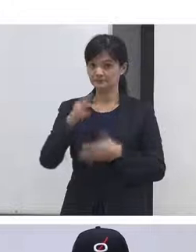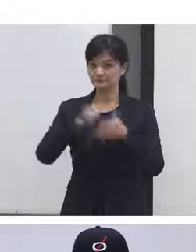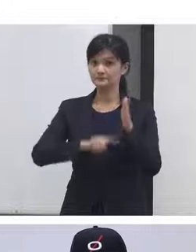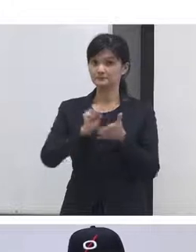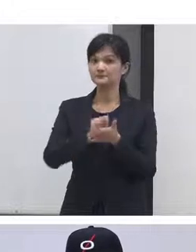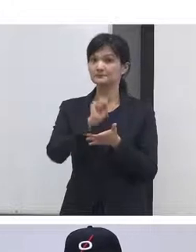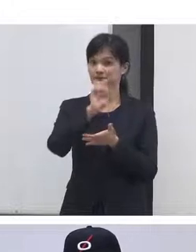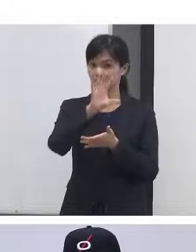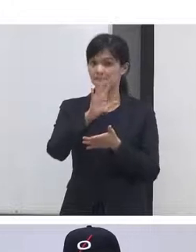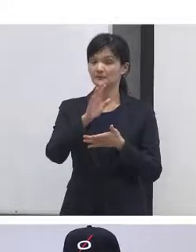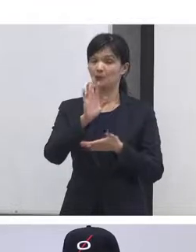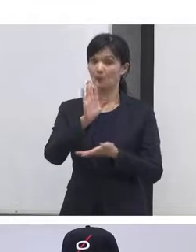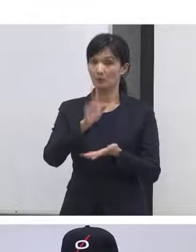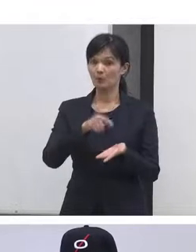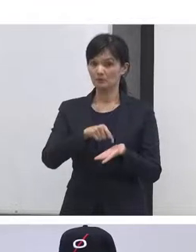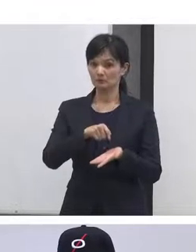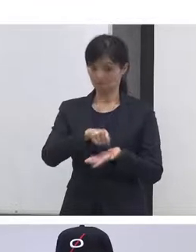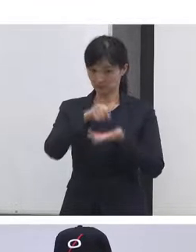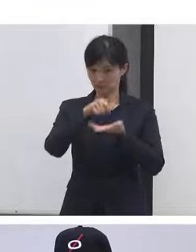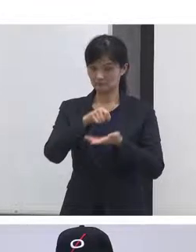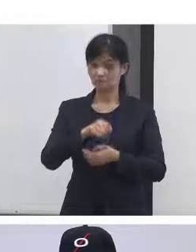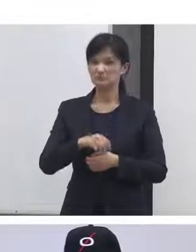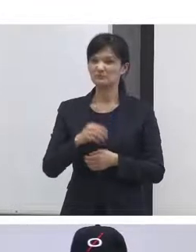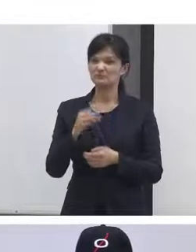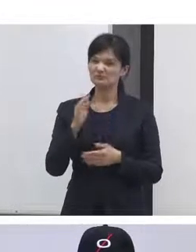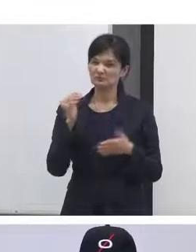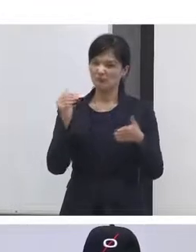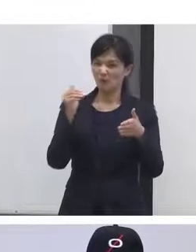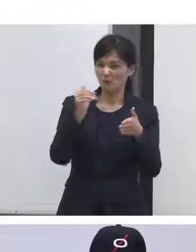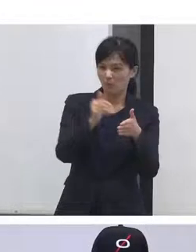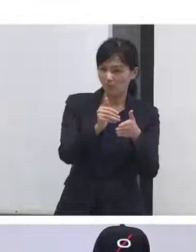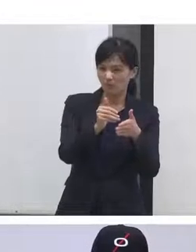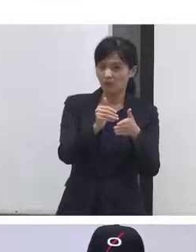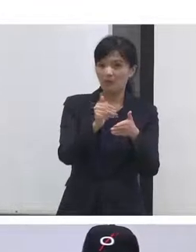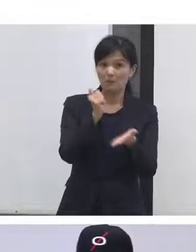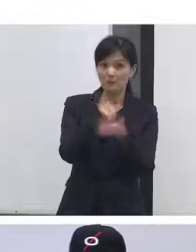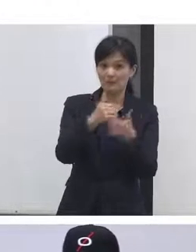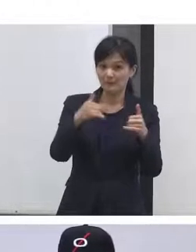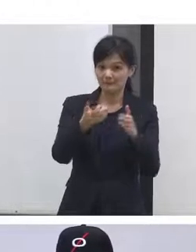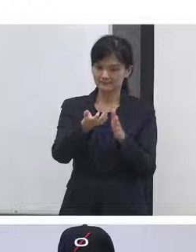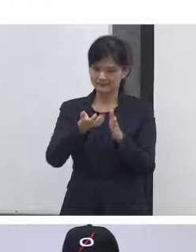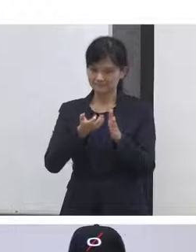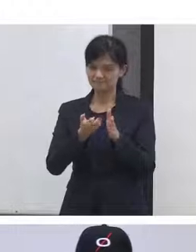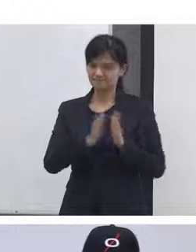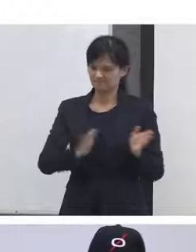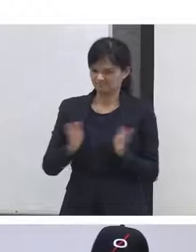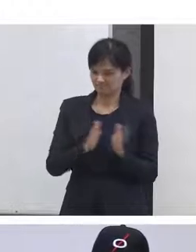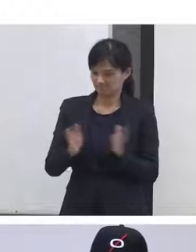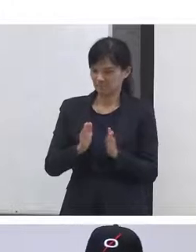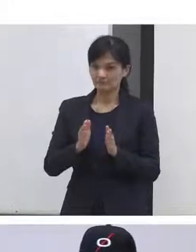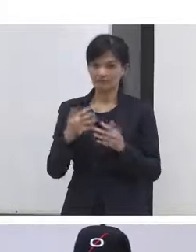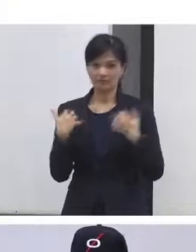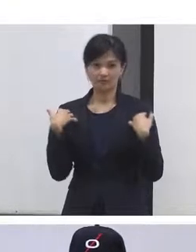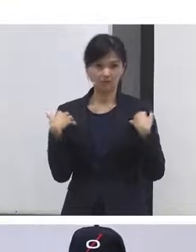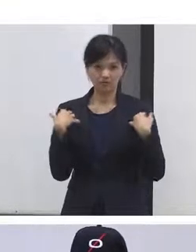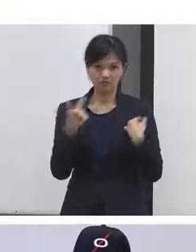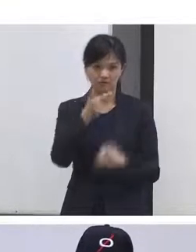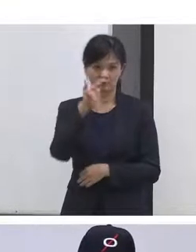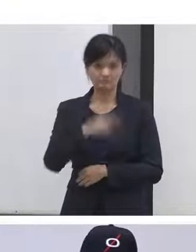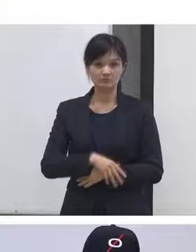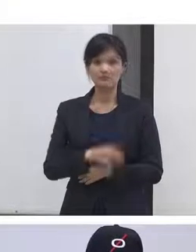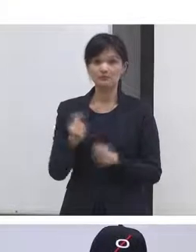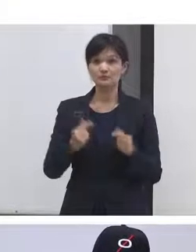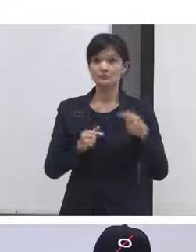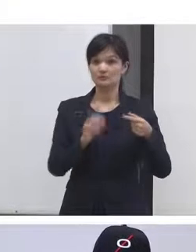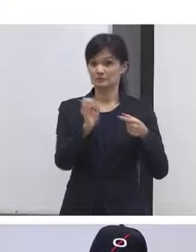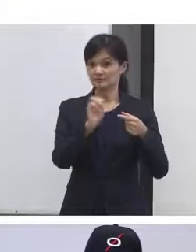说，其实我们很多时候他只能做最后一里路，他其实前面还有很多前置工作。其实你会发现说，就刚刚我们在居里面经